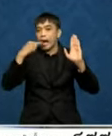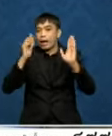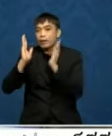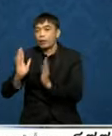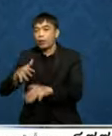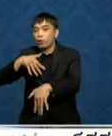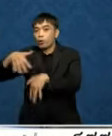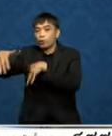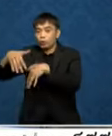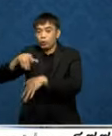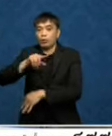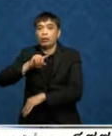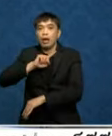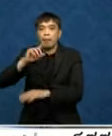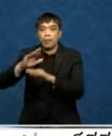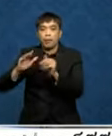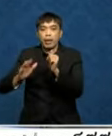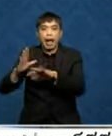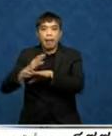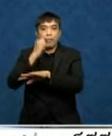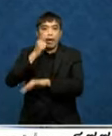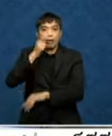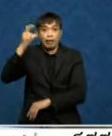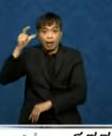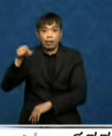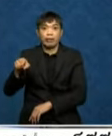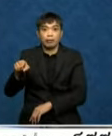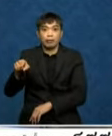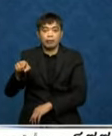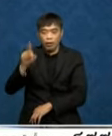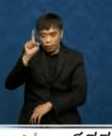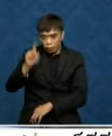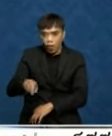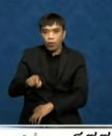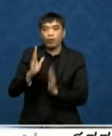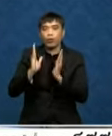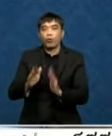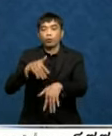เรื่องสำคัญขอต้องขอฉันทานนท์